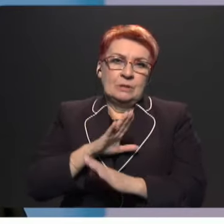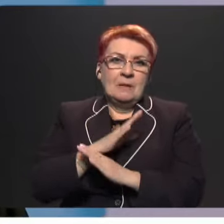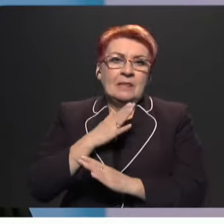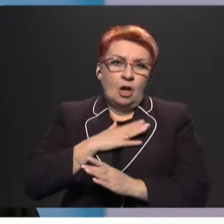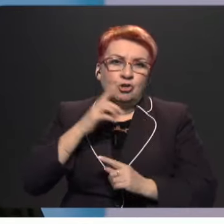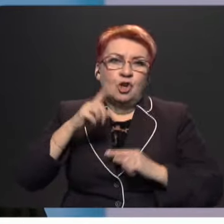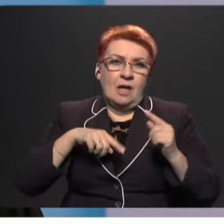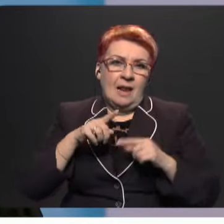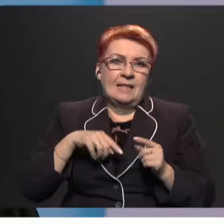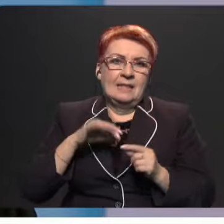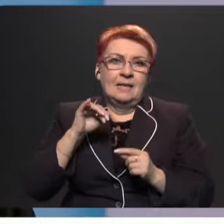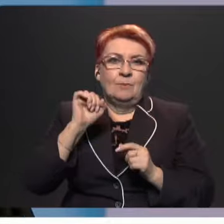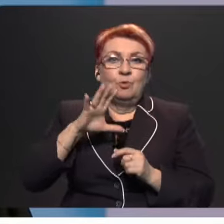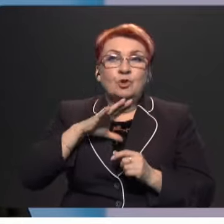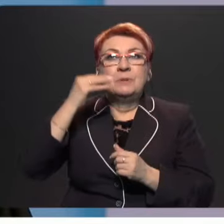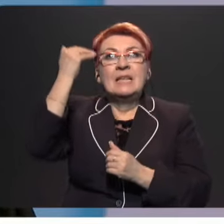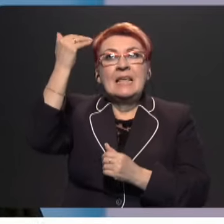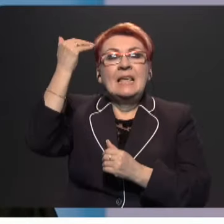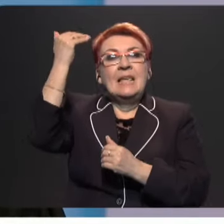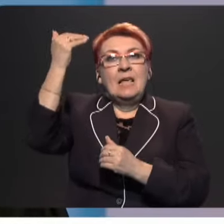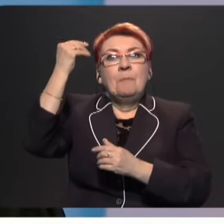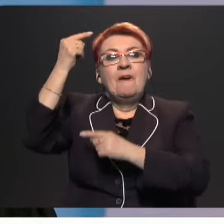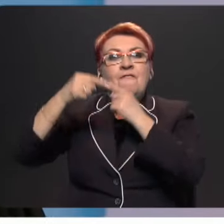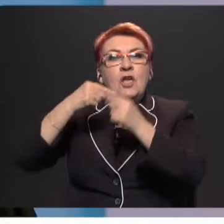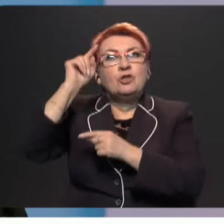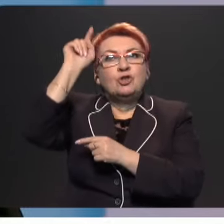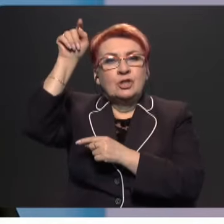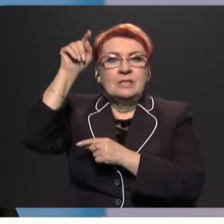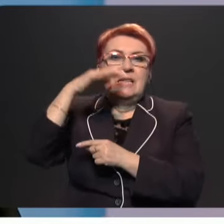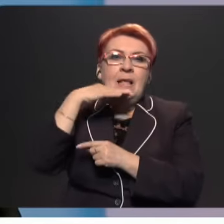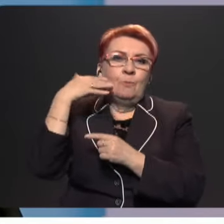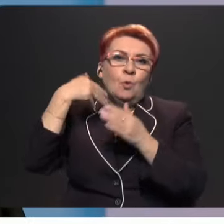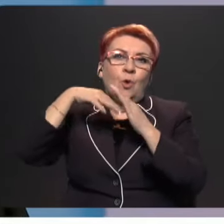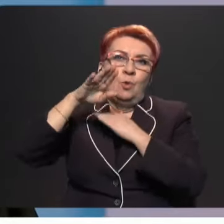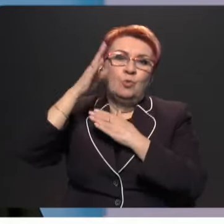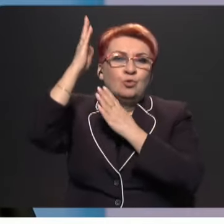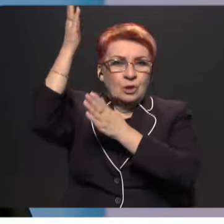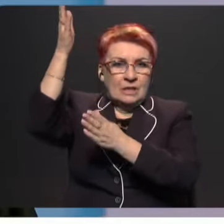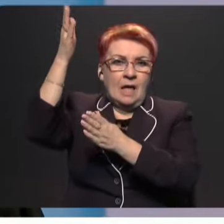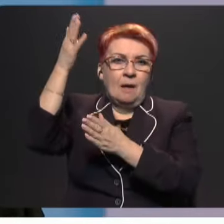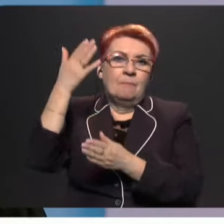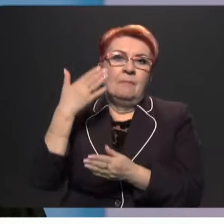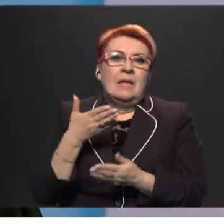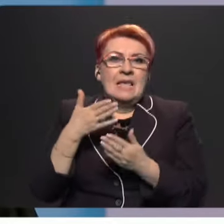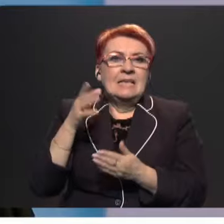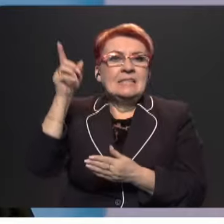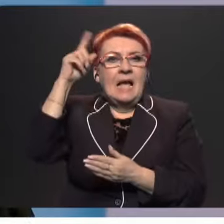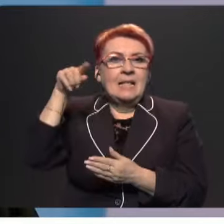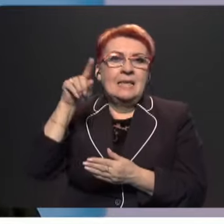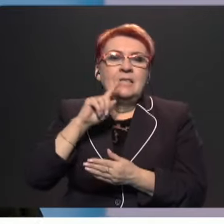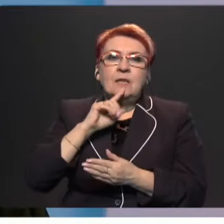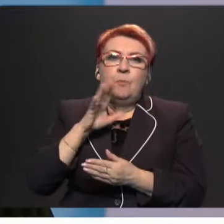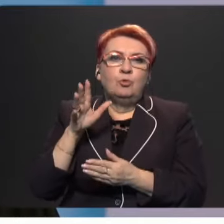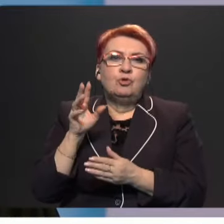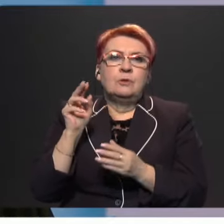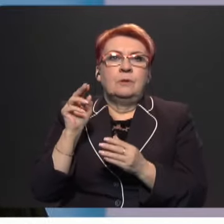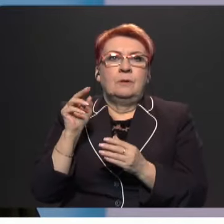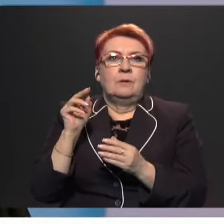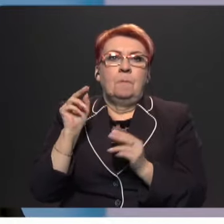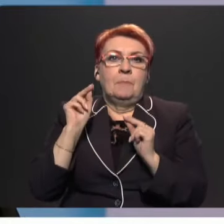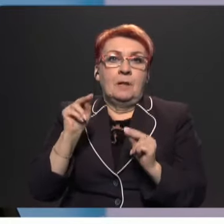им, может быть, вечности намного лучше, если они не будучи праведниками, каким-то образом